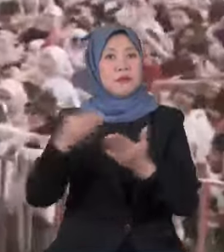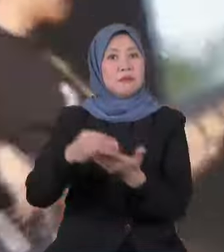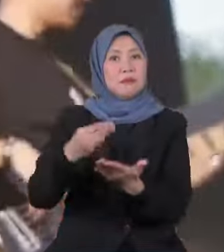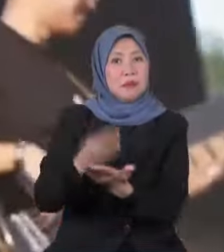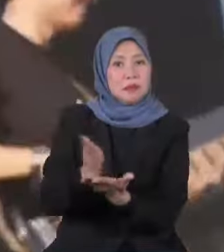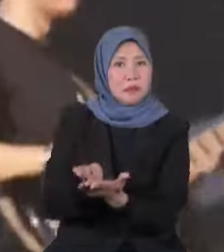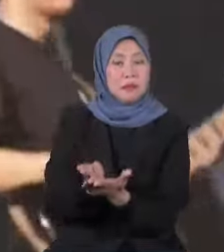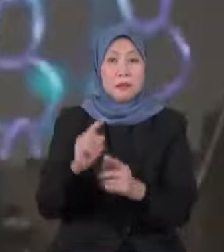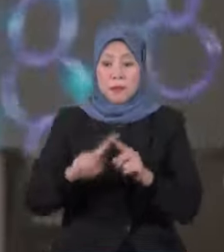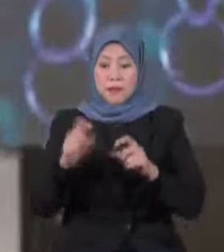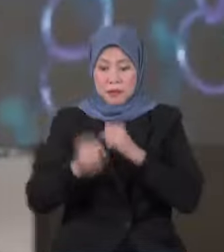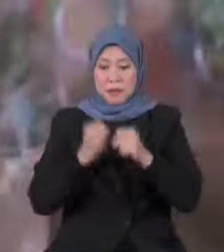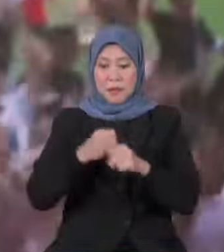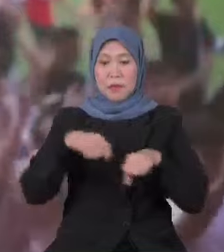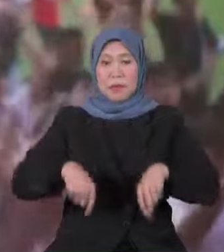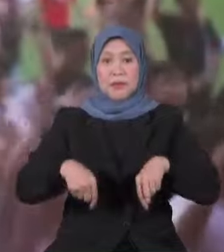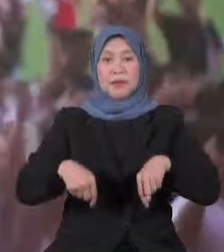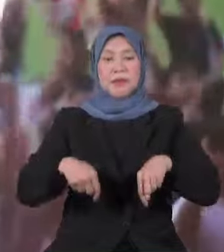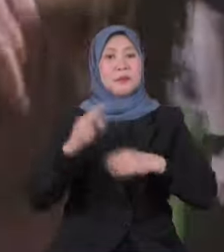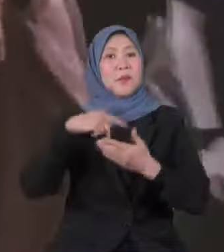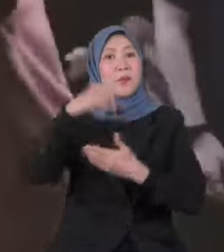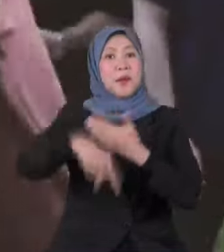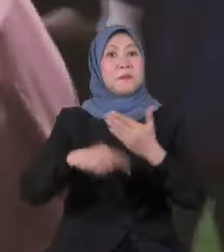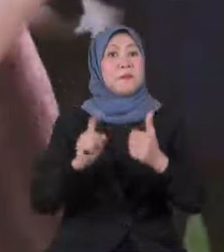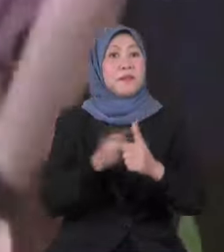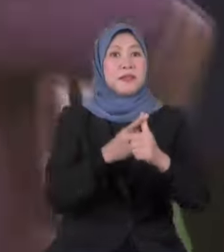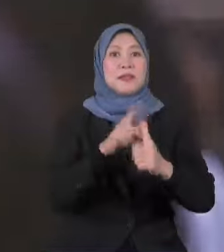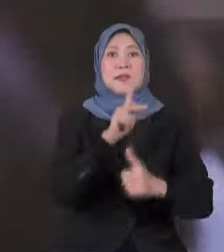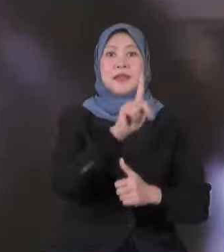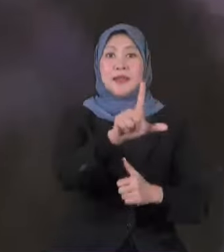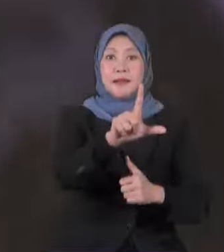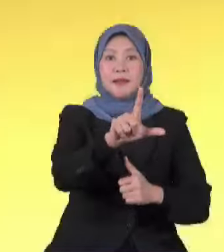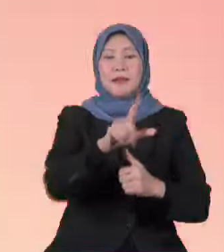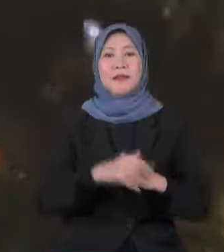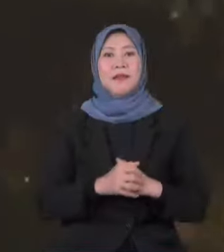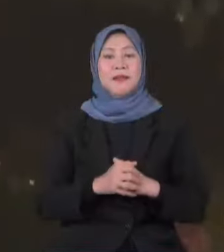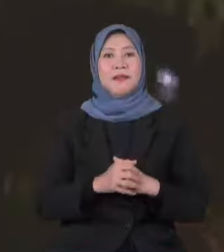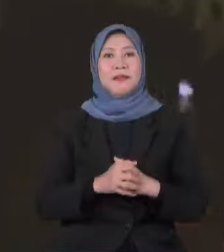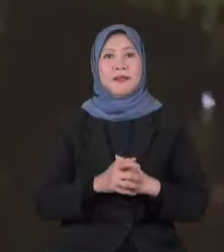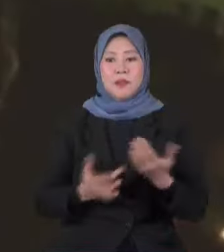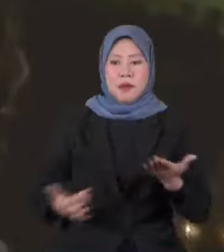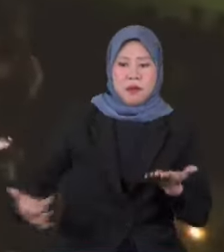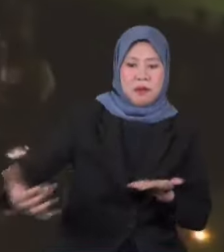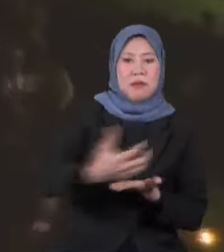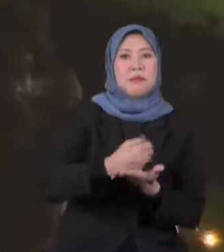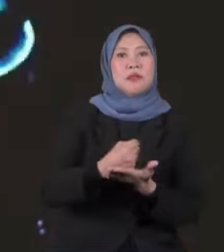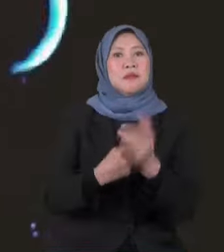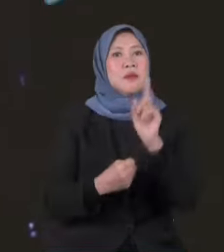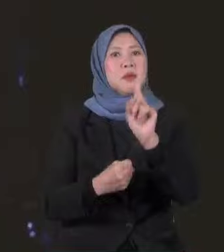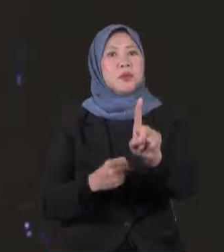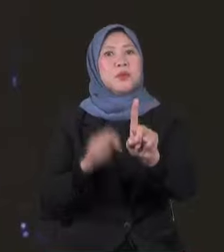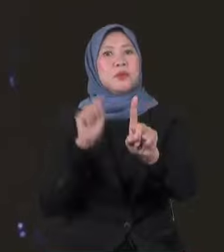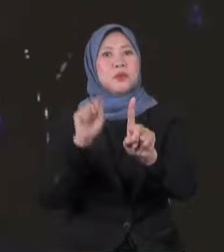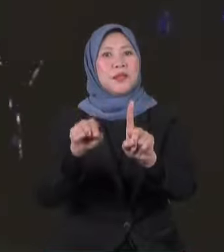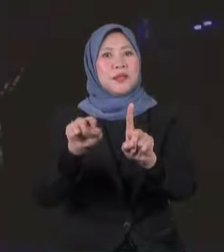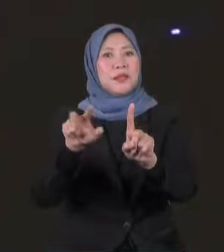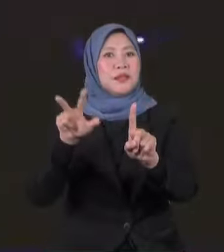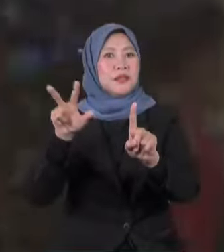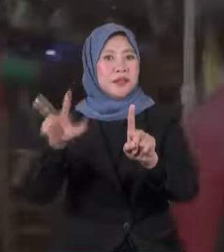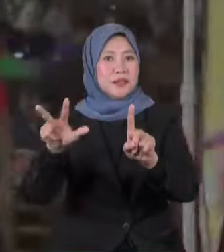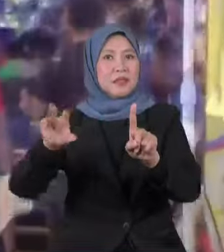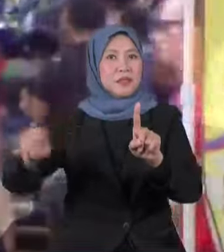Tetapi tahun ini, hanya program pertama di KL, hasil jualan sudah mencapai 1.3